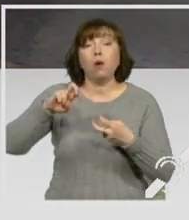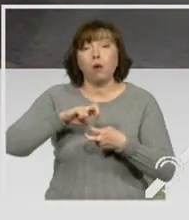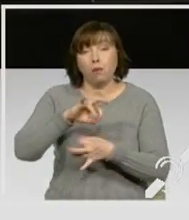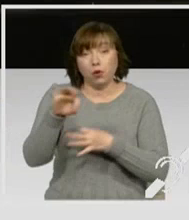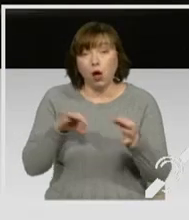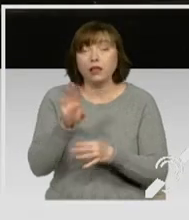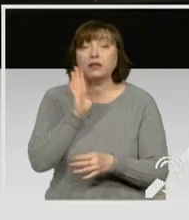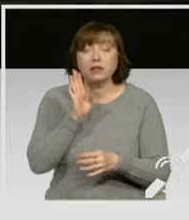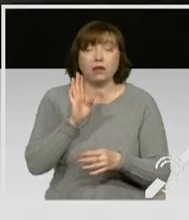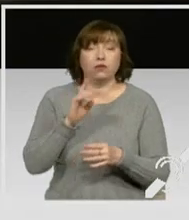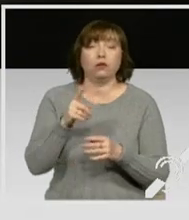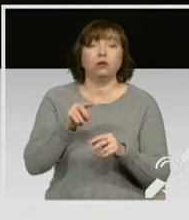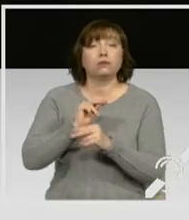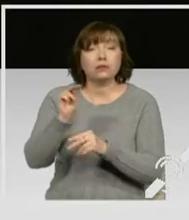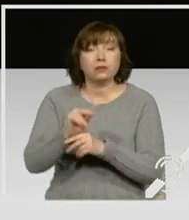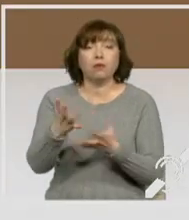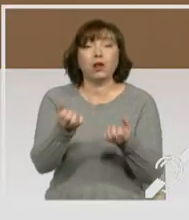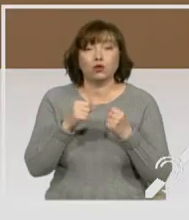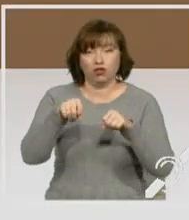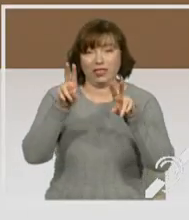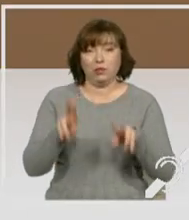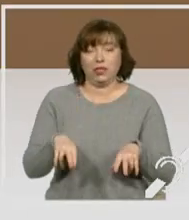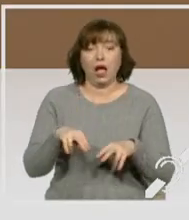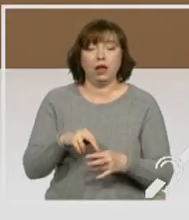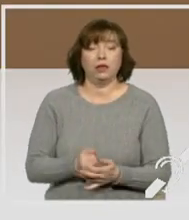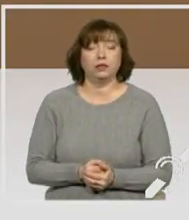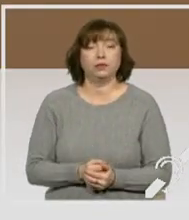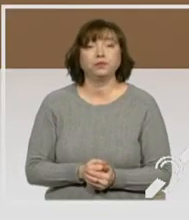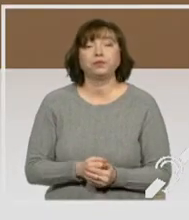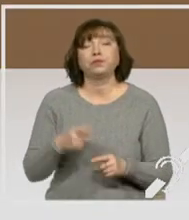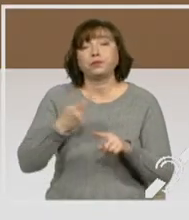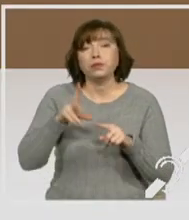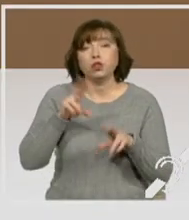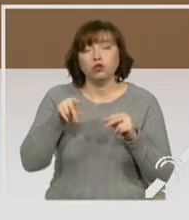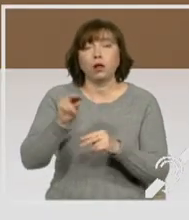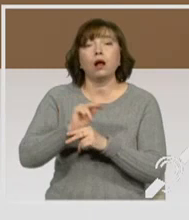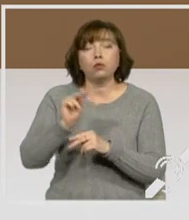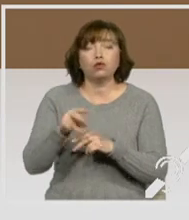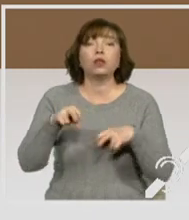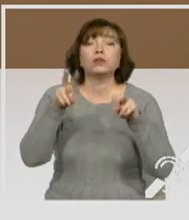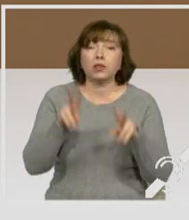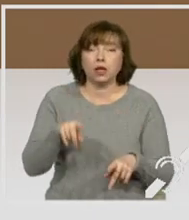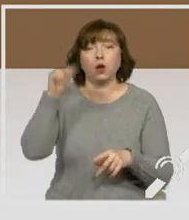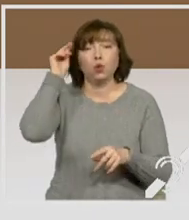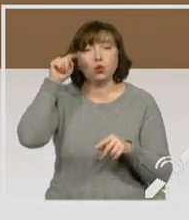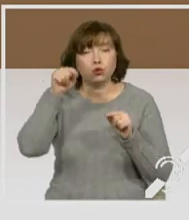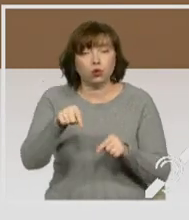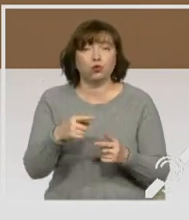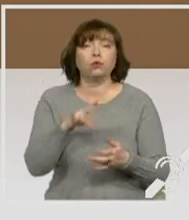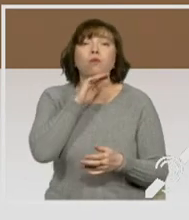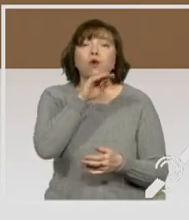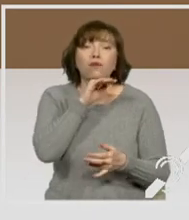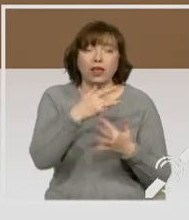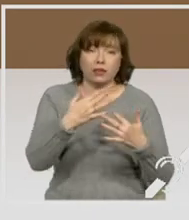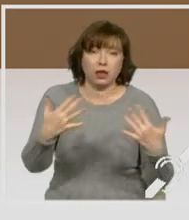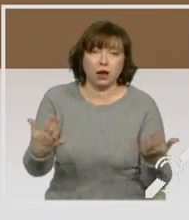sunt ajutate să îmbrățișeze o profesie. Asistență vocațională, ceea ce presupune că fac cursuri de